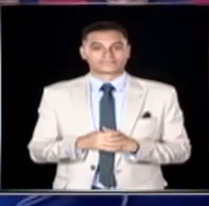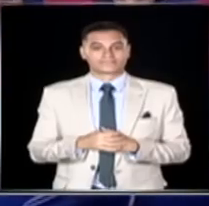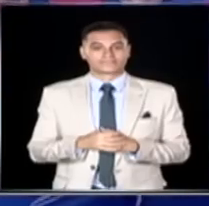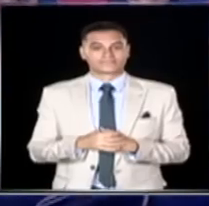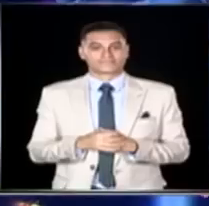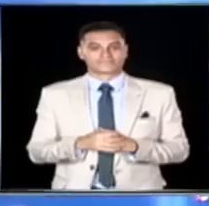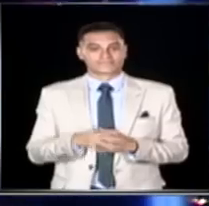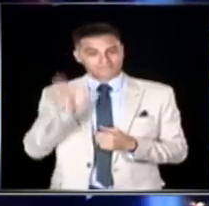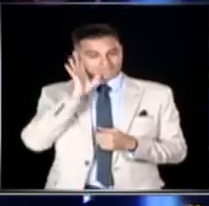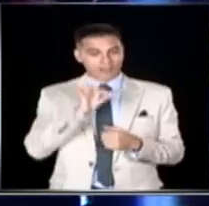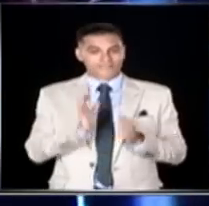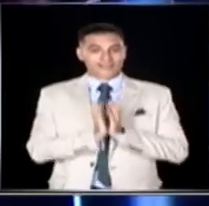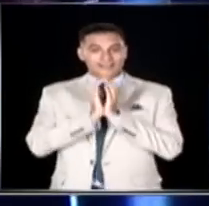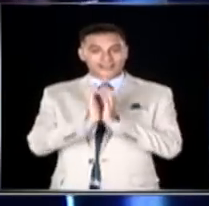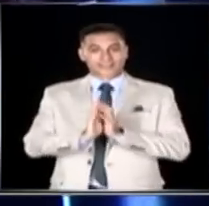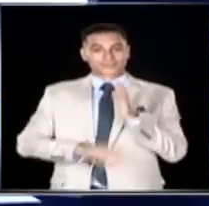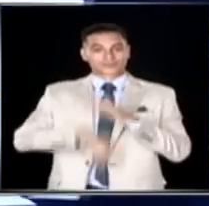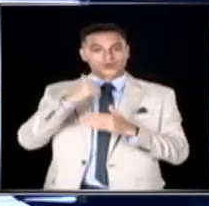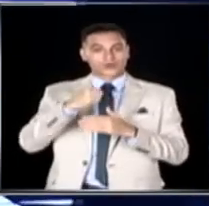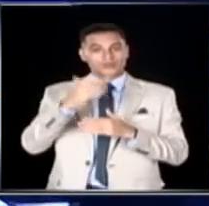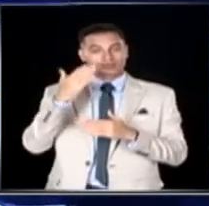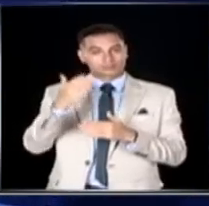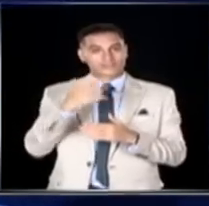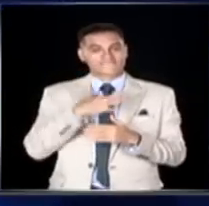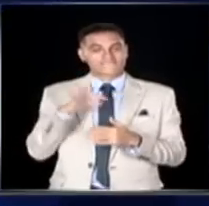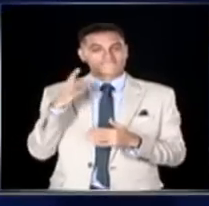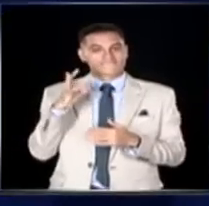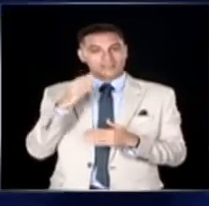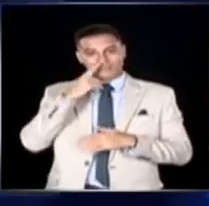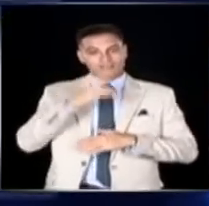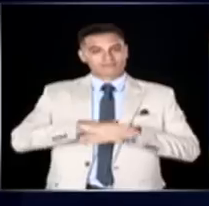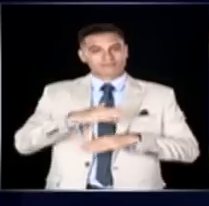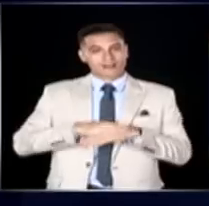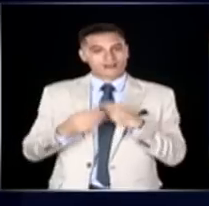حصل على جائزة الدولة التقديرية